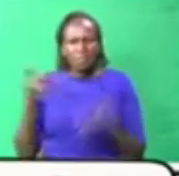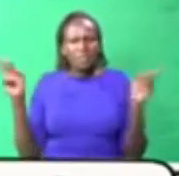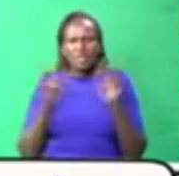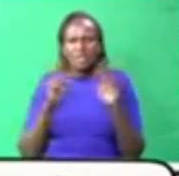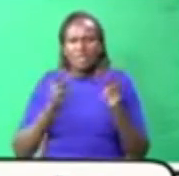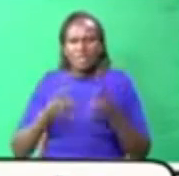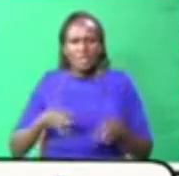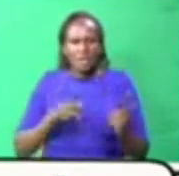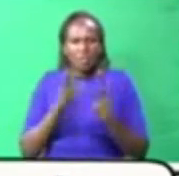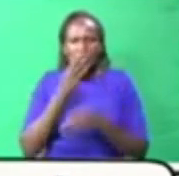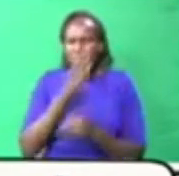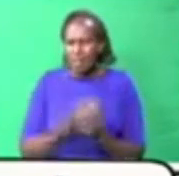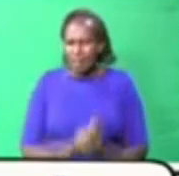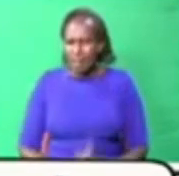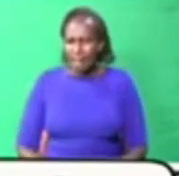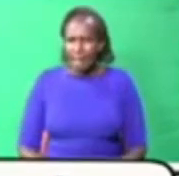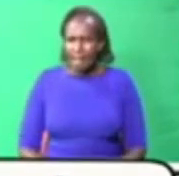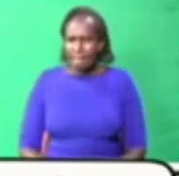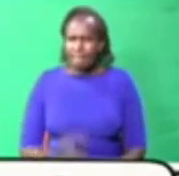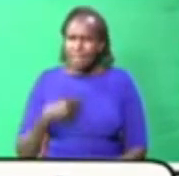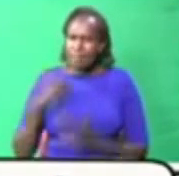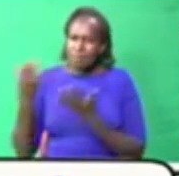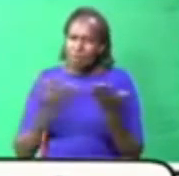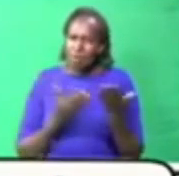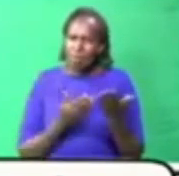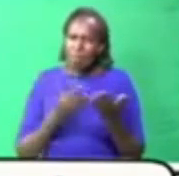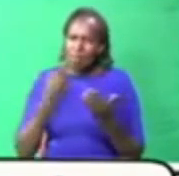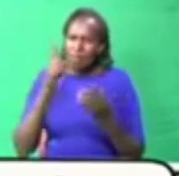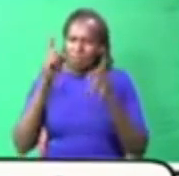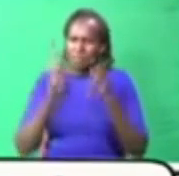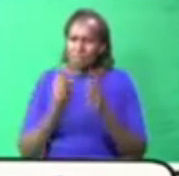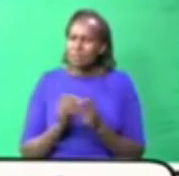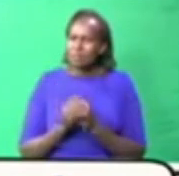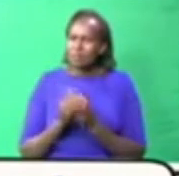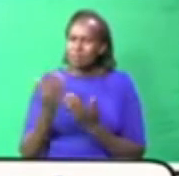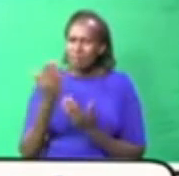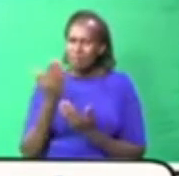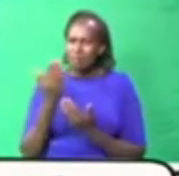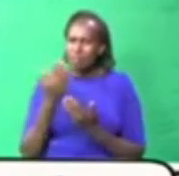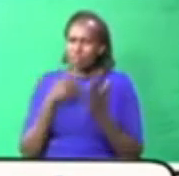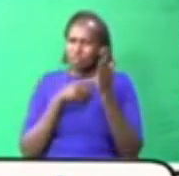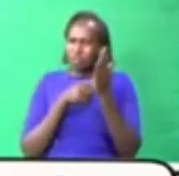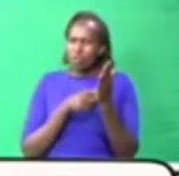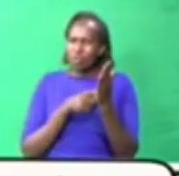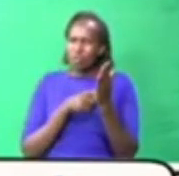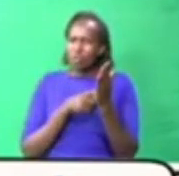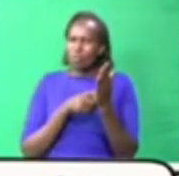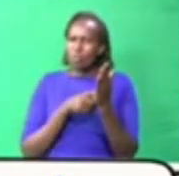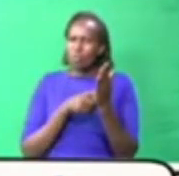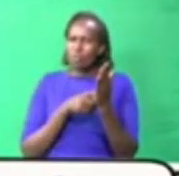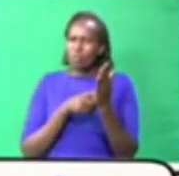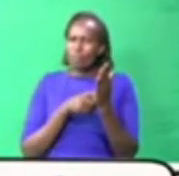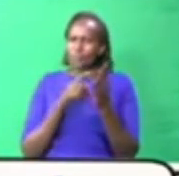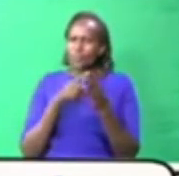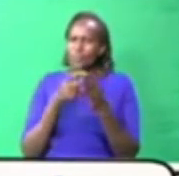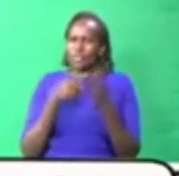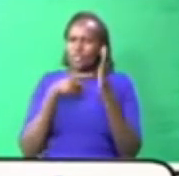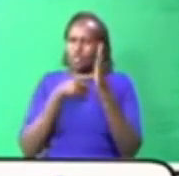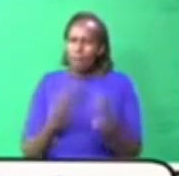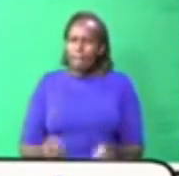way, nikaletewa picha mara moja pap, nikaonyeshwa kitchen yetu, nikaonyeshwa